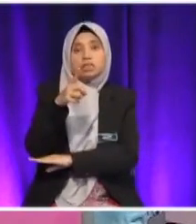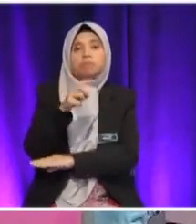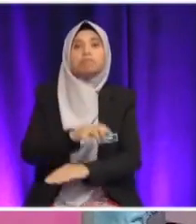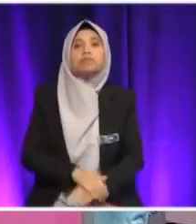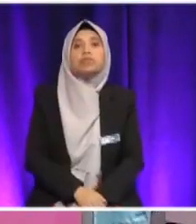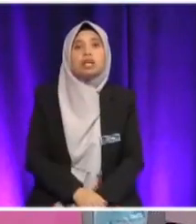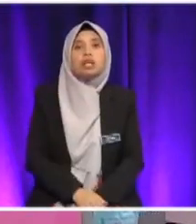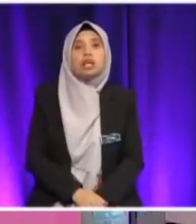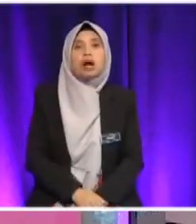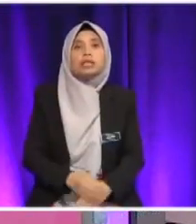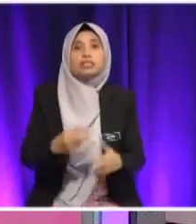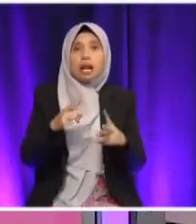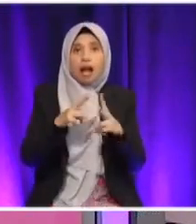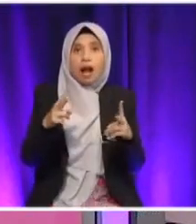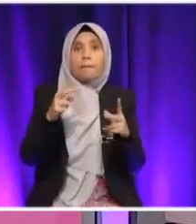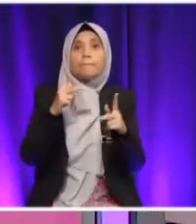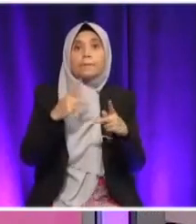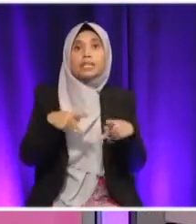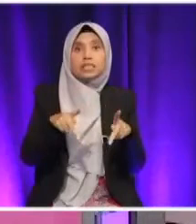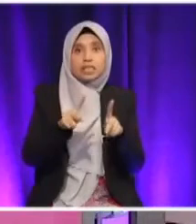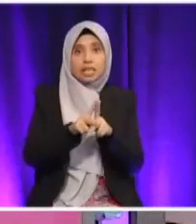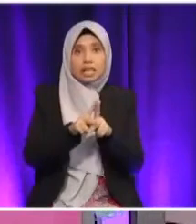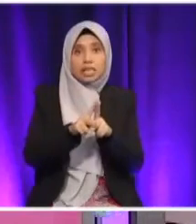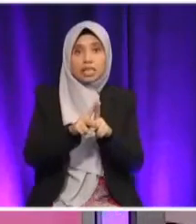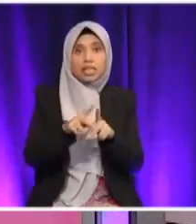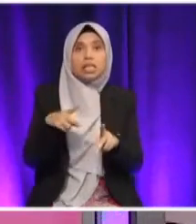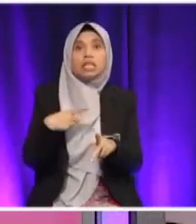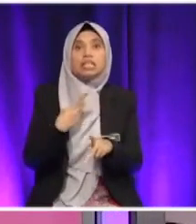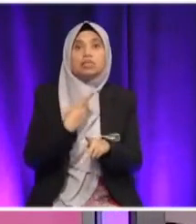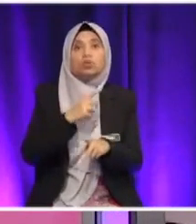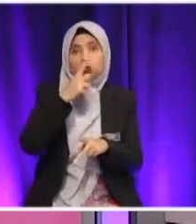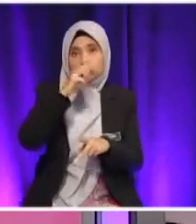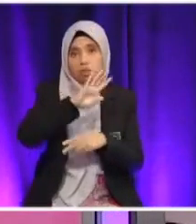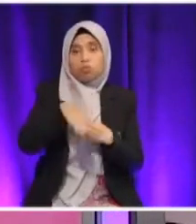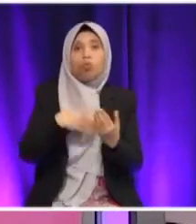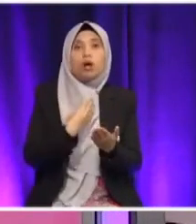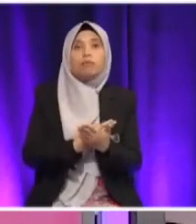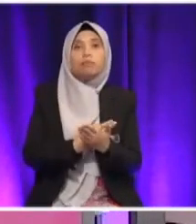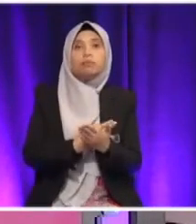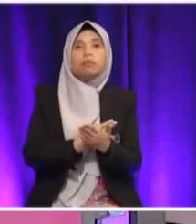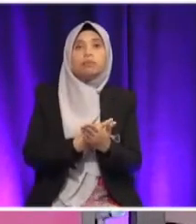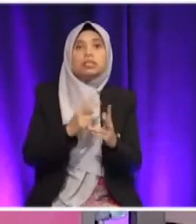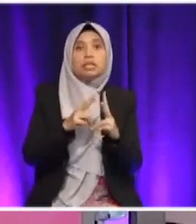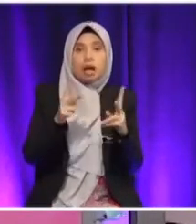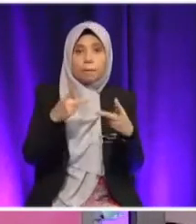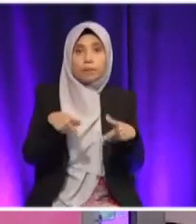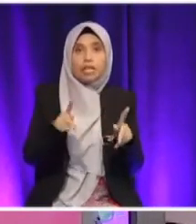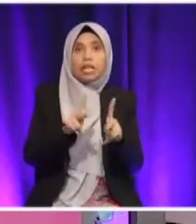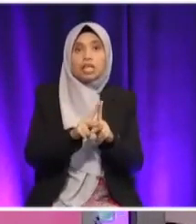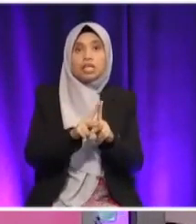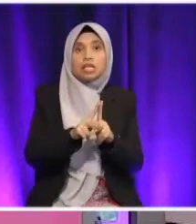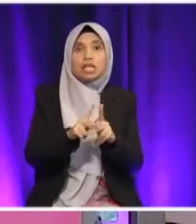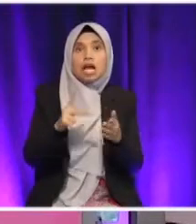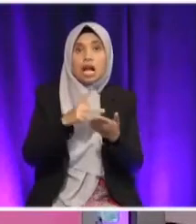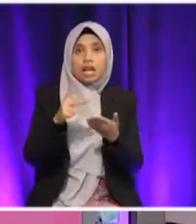adalah sangat penting saya menekankan kepada anak muridnya saya ditali Anda juga anak murid di rumah sangat-sangat penting karya